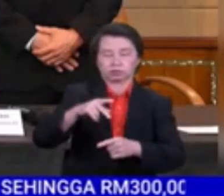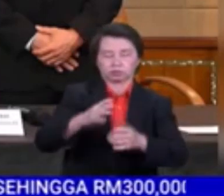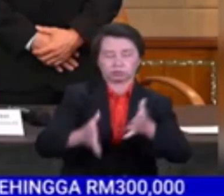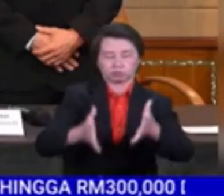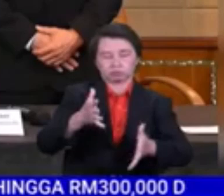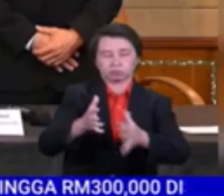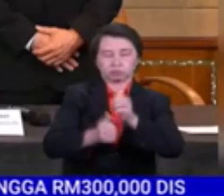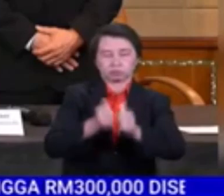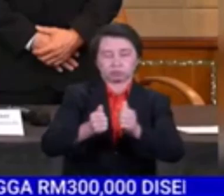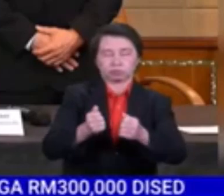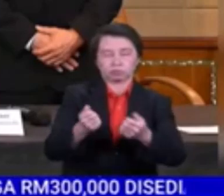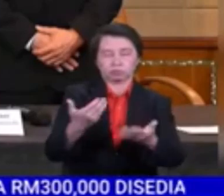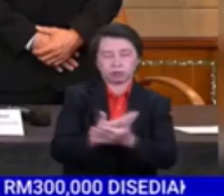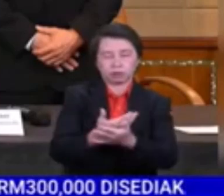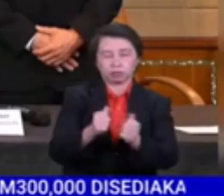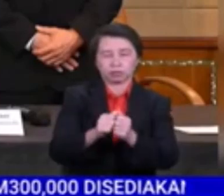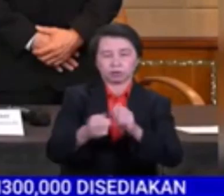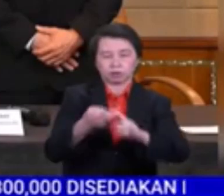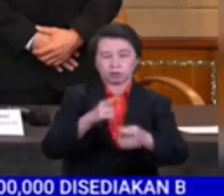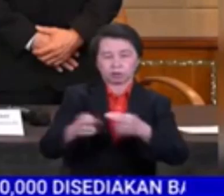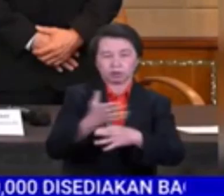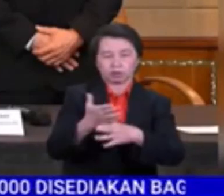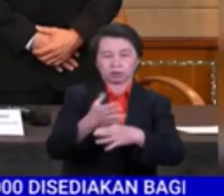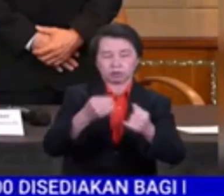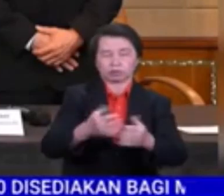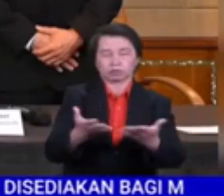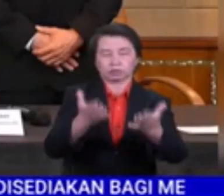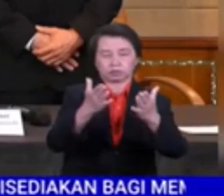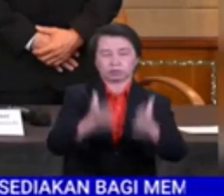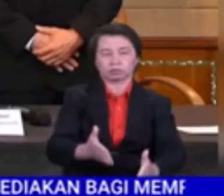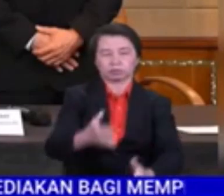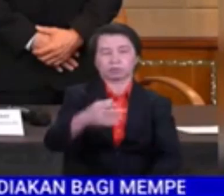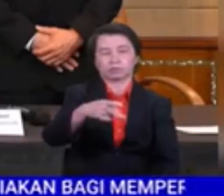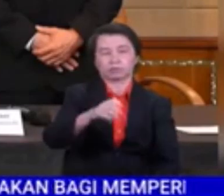kepada kalangan Rakan kongsi dan pelanggannya